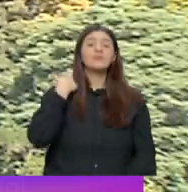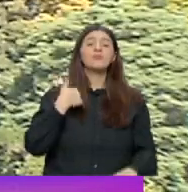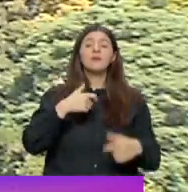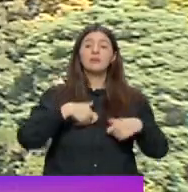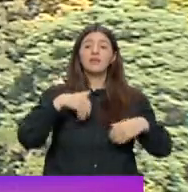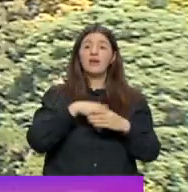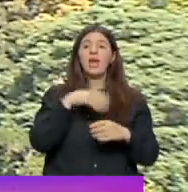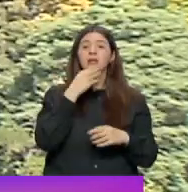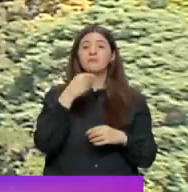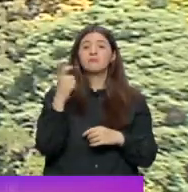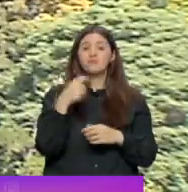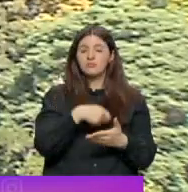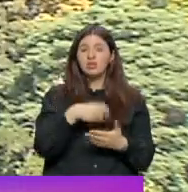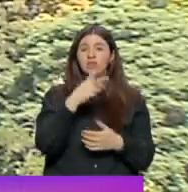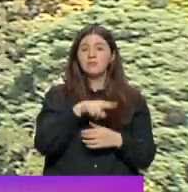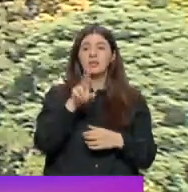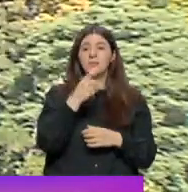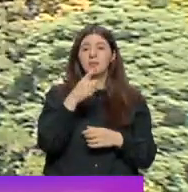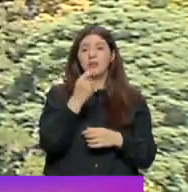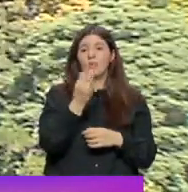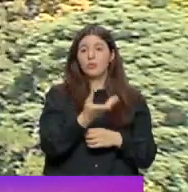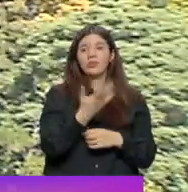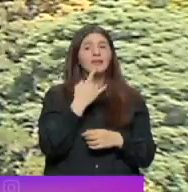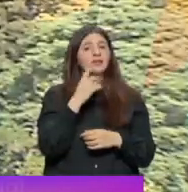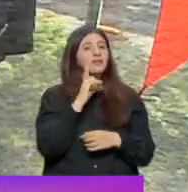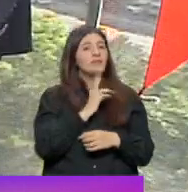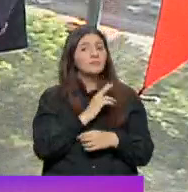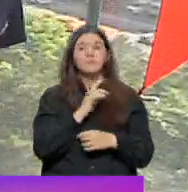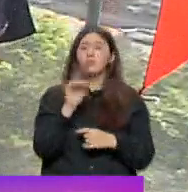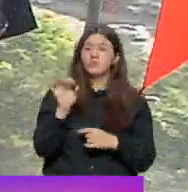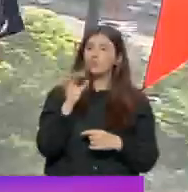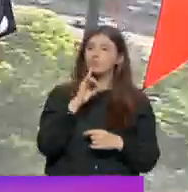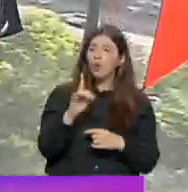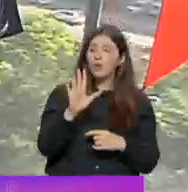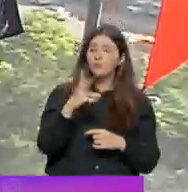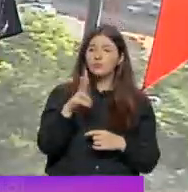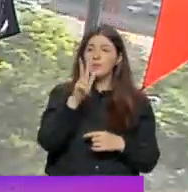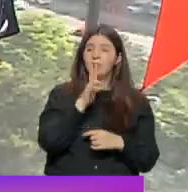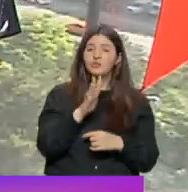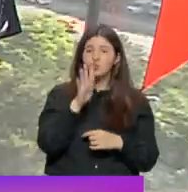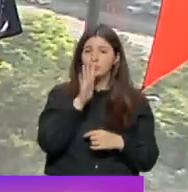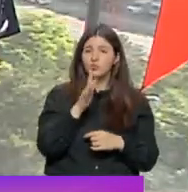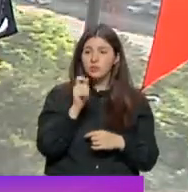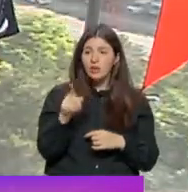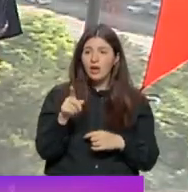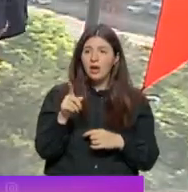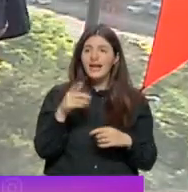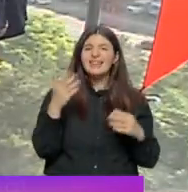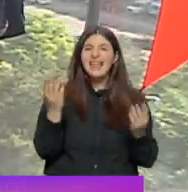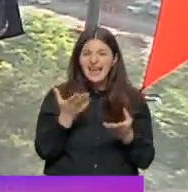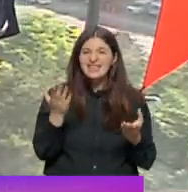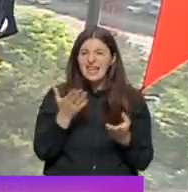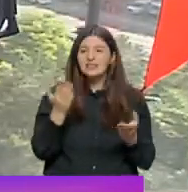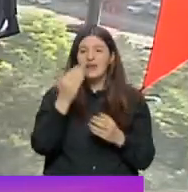milletvekillerinin emekli aylığı da 27 bin liraya yükseltiliyor. Ne dersiniz efendim? Ya şimdi şunu söyleyeyim, bu 3500 lira